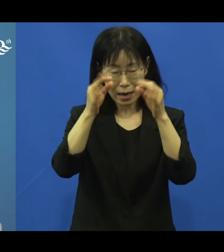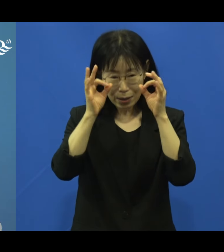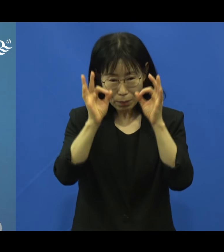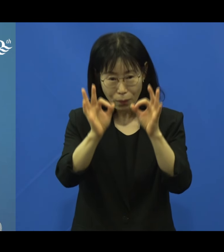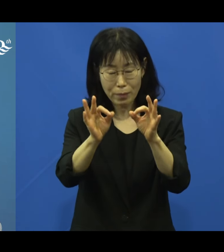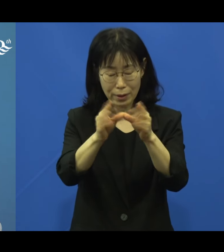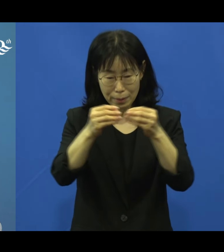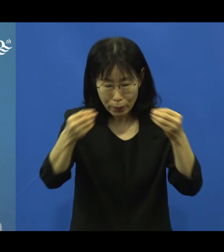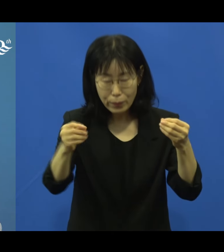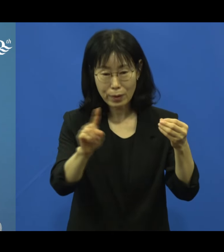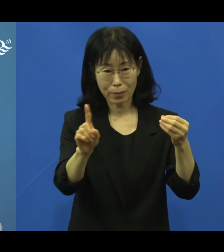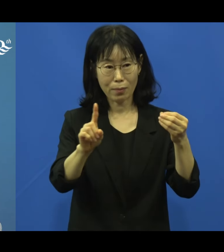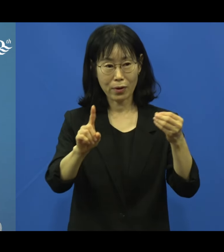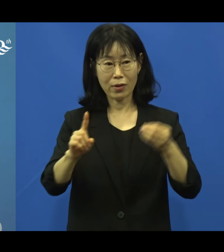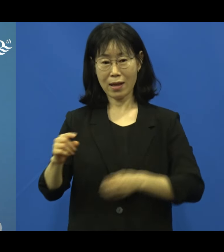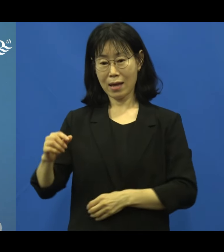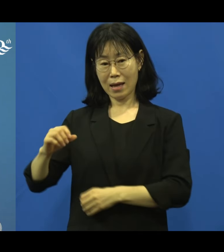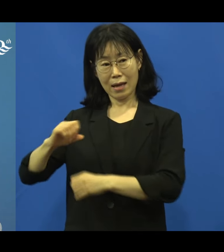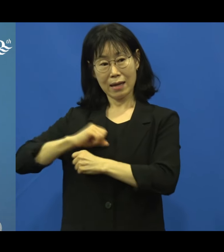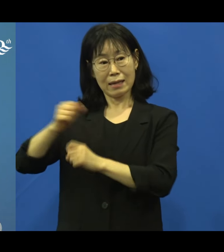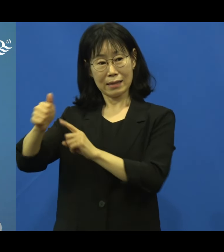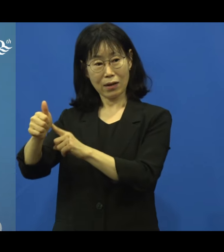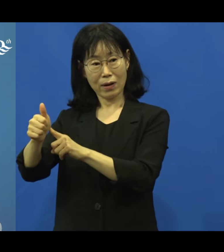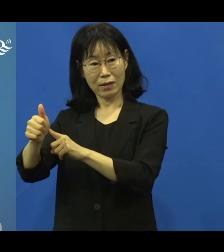그는 아람의 장관으로 있는 거예요.